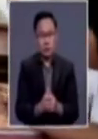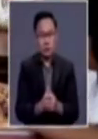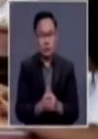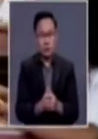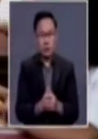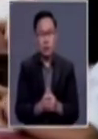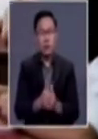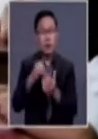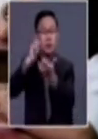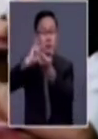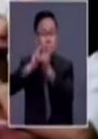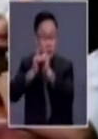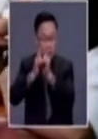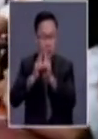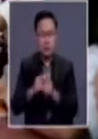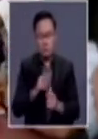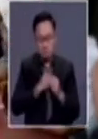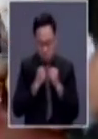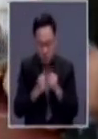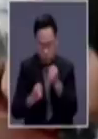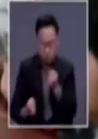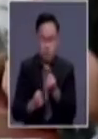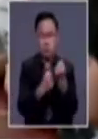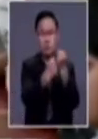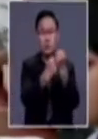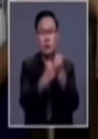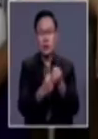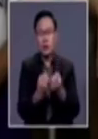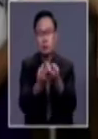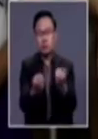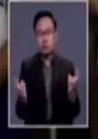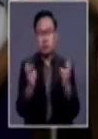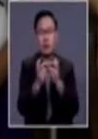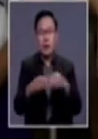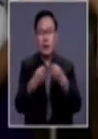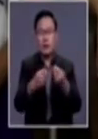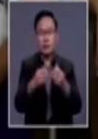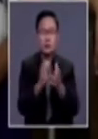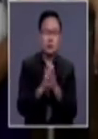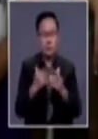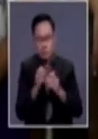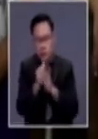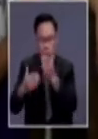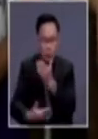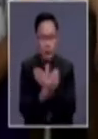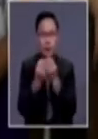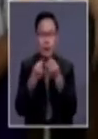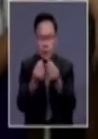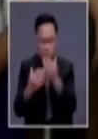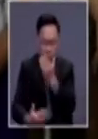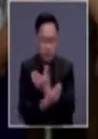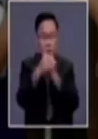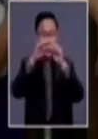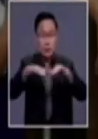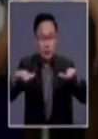ทางเซ็นทรัลครับก็จะพยายามผลักดันครับเปิดหาเวทีต่างๆครับให้เด็กได้แสดงศักยภาพนะครับเพื่อให้เด็กเข